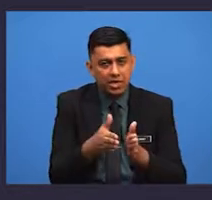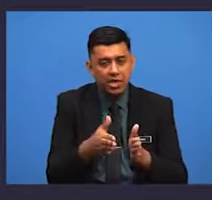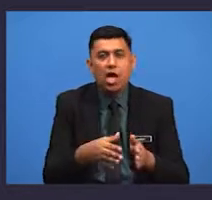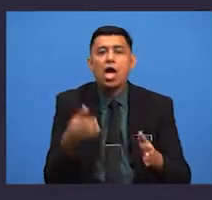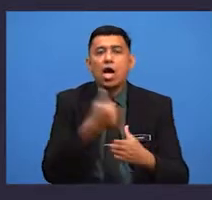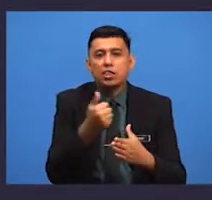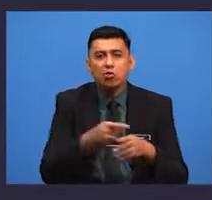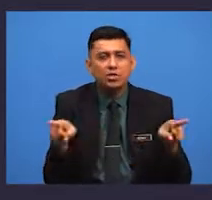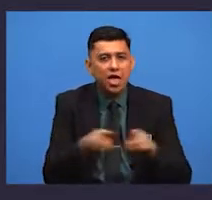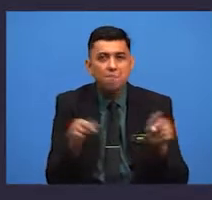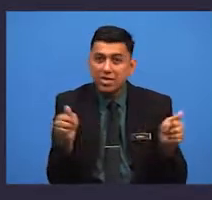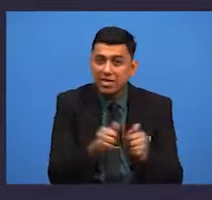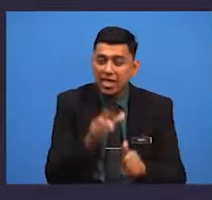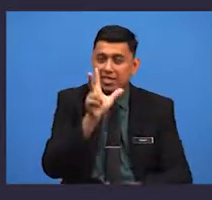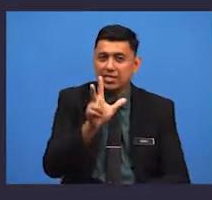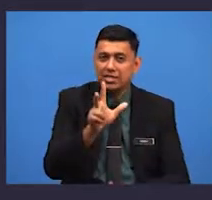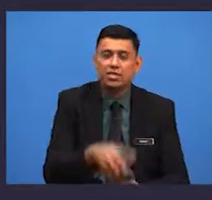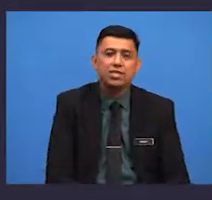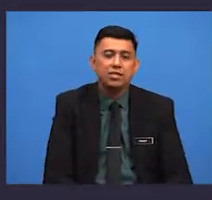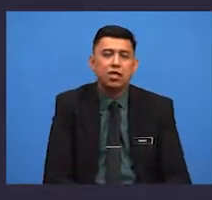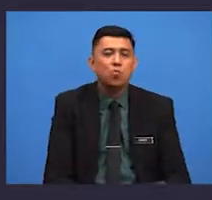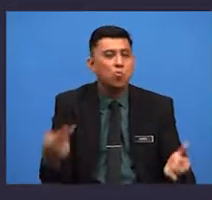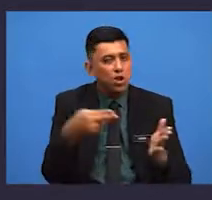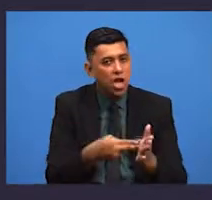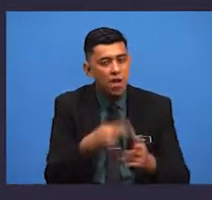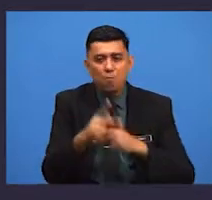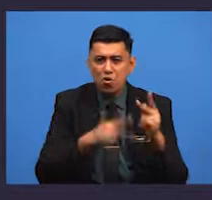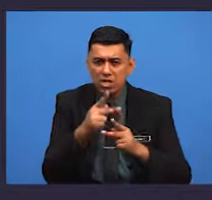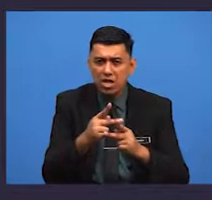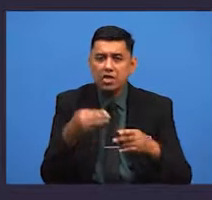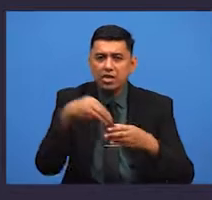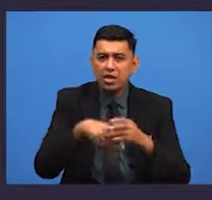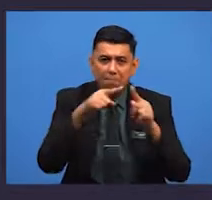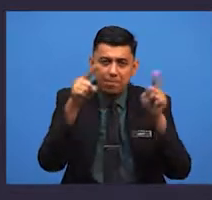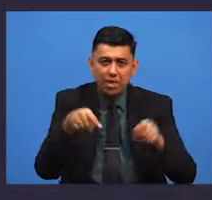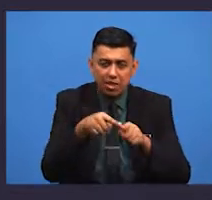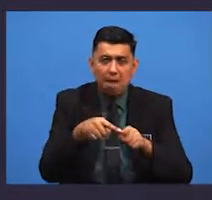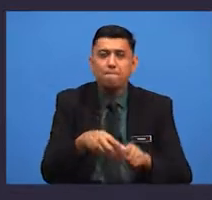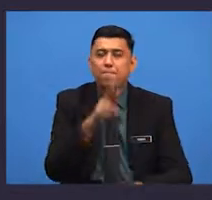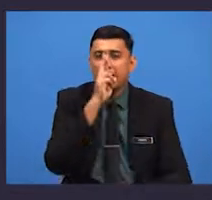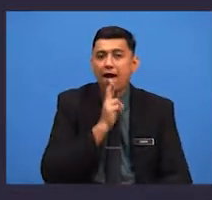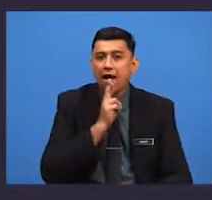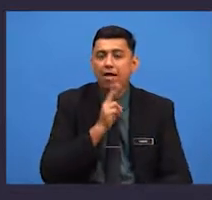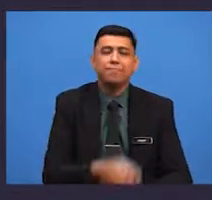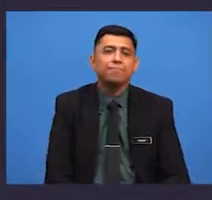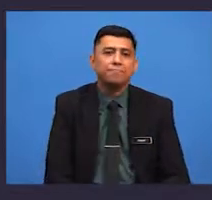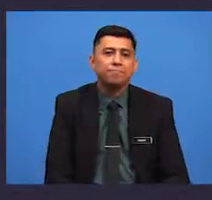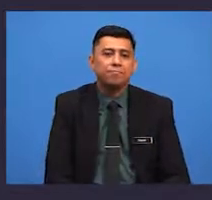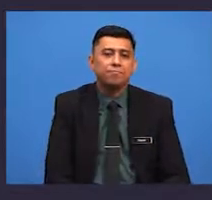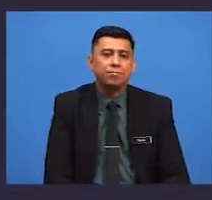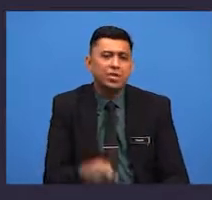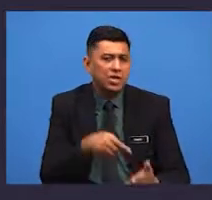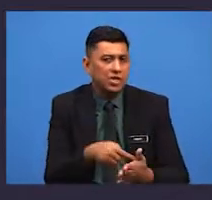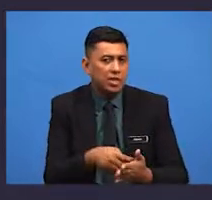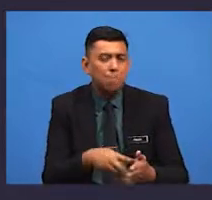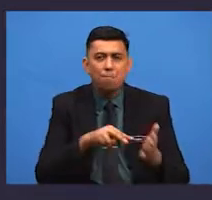dengan 3. Proses ulangan berlaku dalam petak garisan merah. Ini